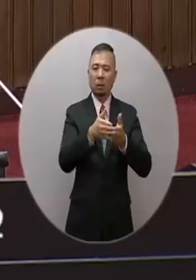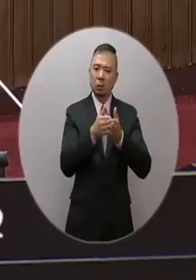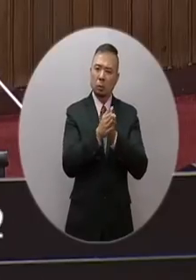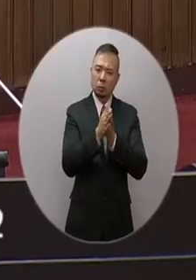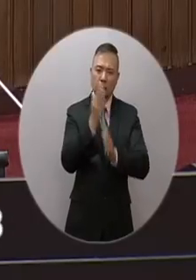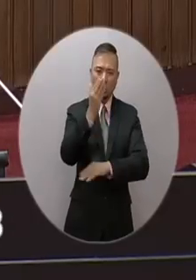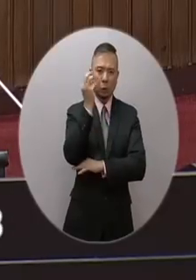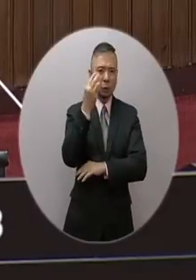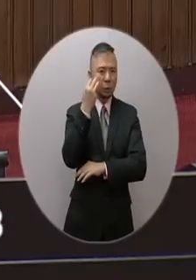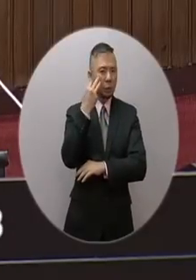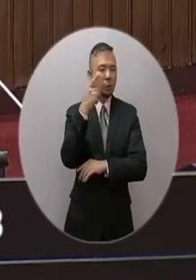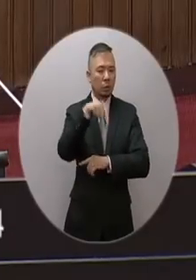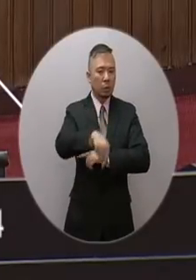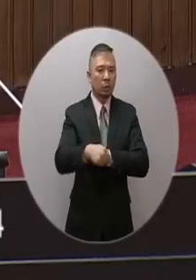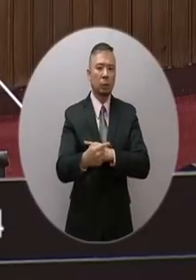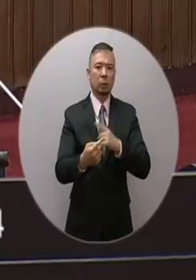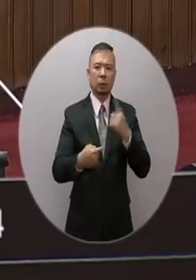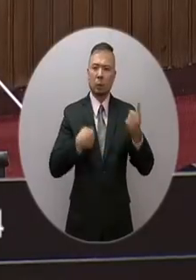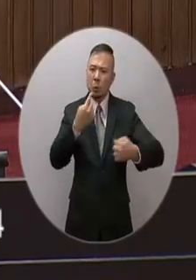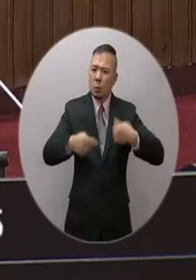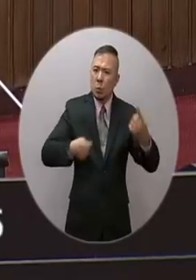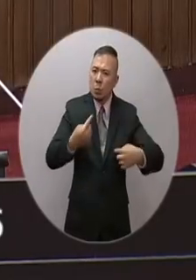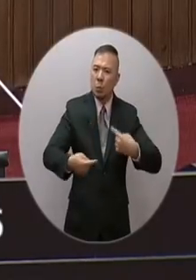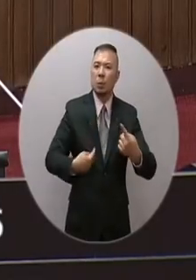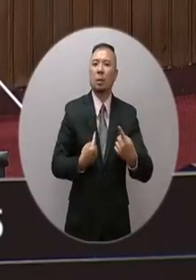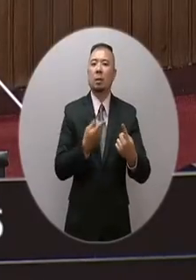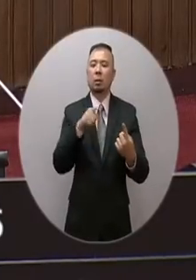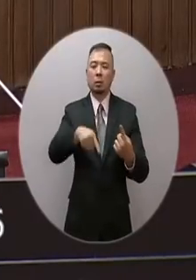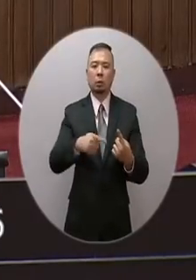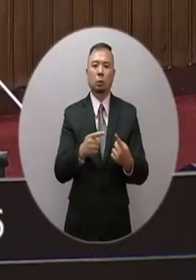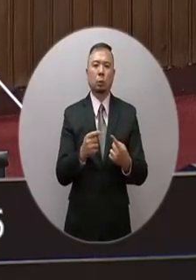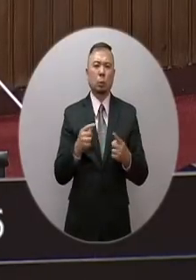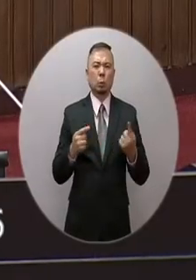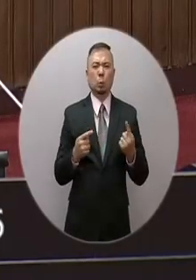潮声势高涨，锐不可当。